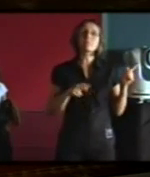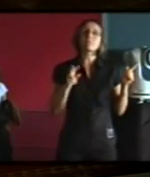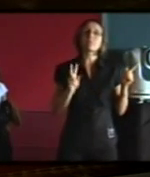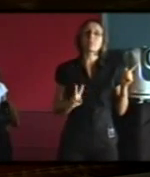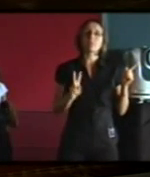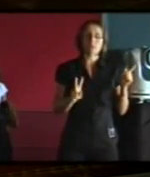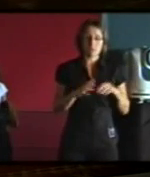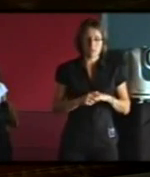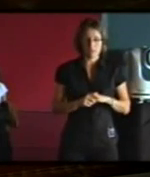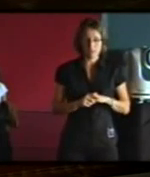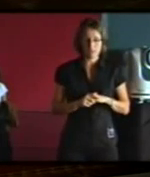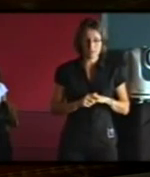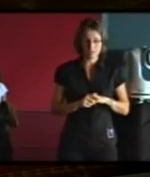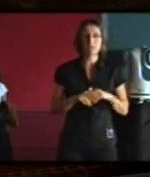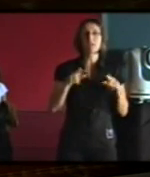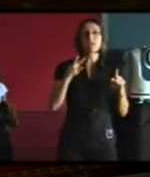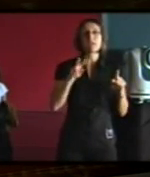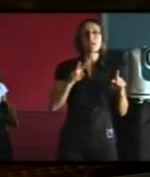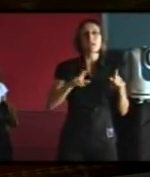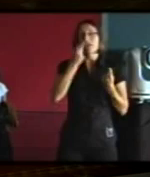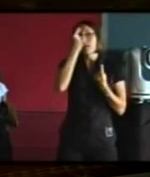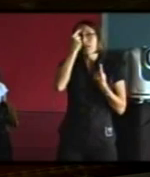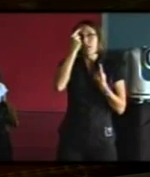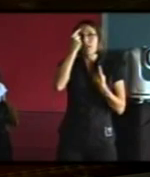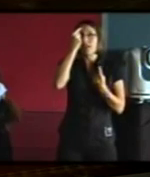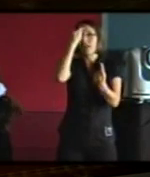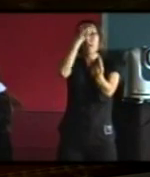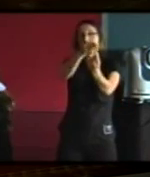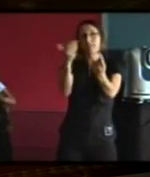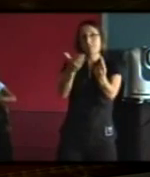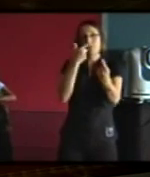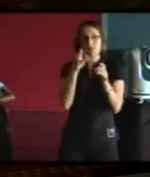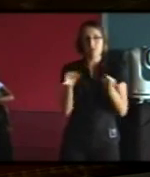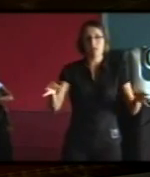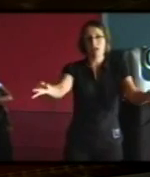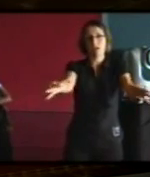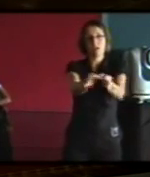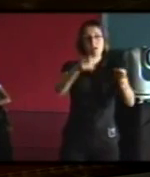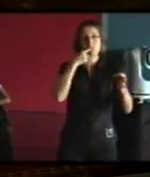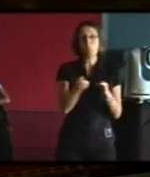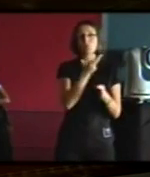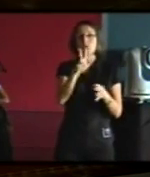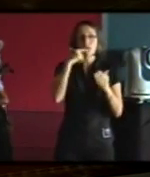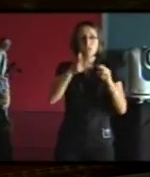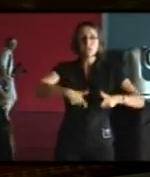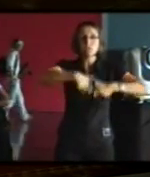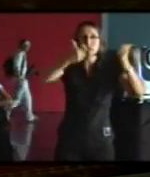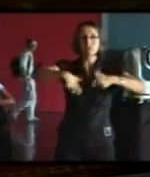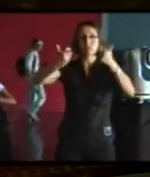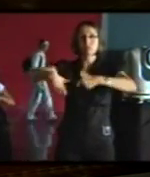que c'est absolument la voie, c'est la densification et la requalification des territoires